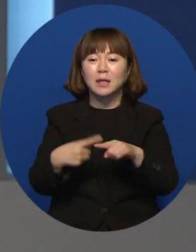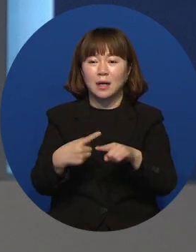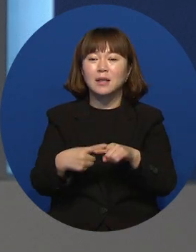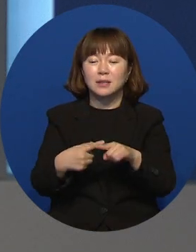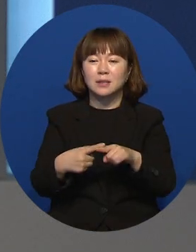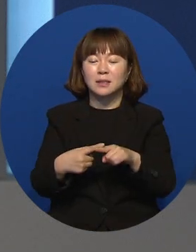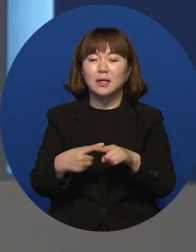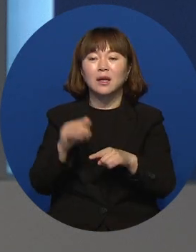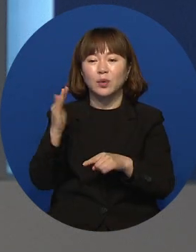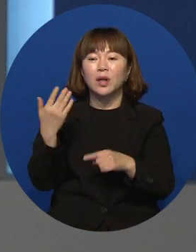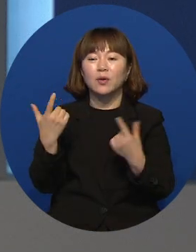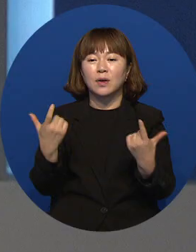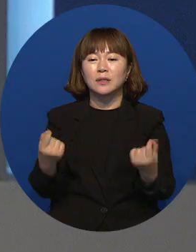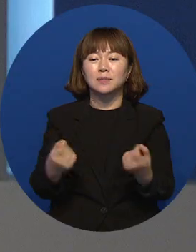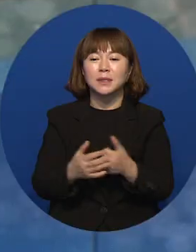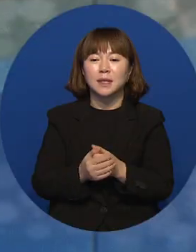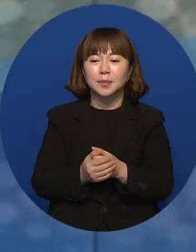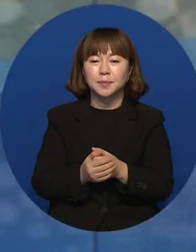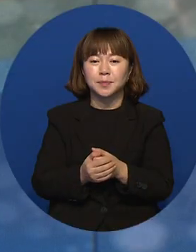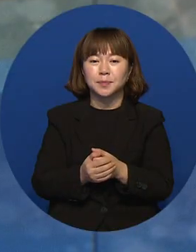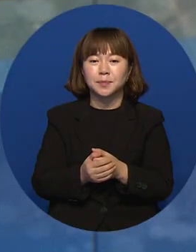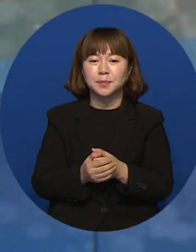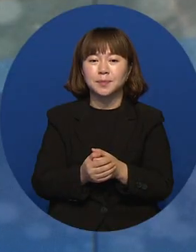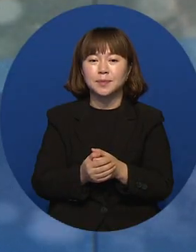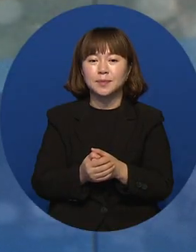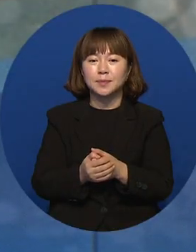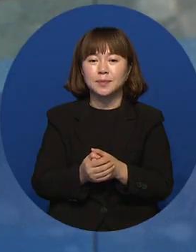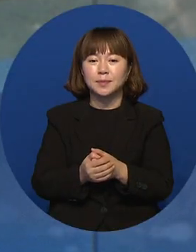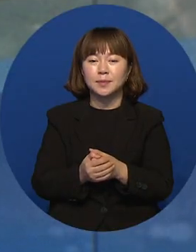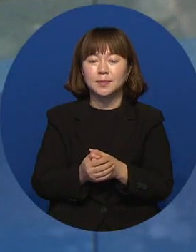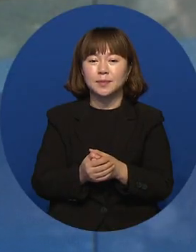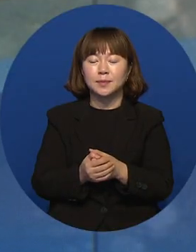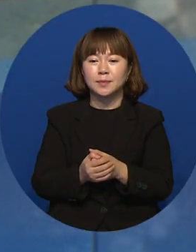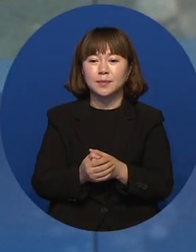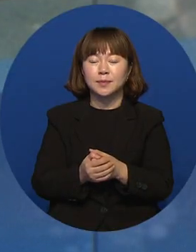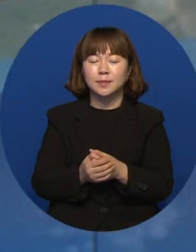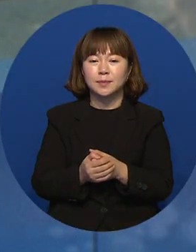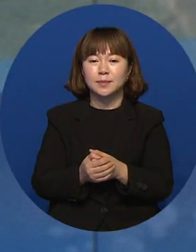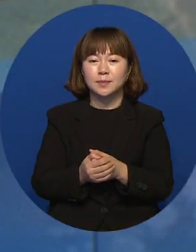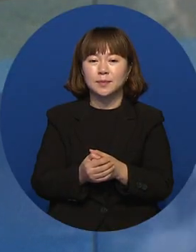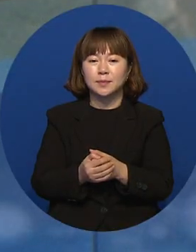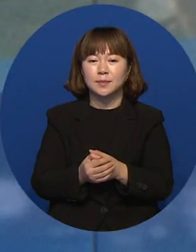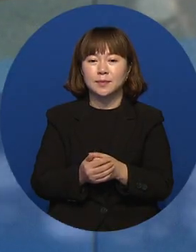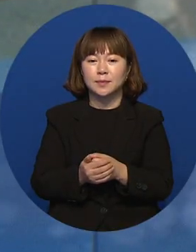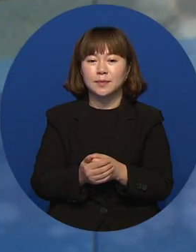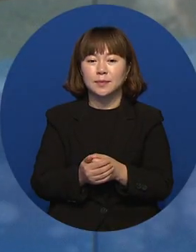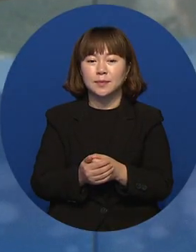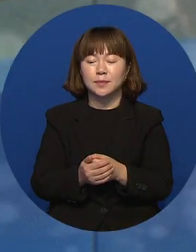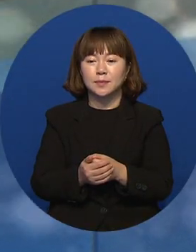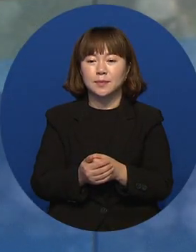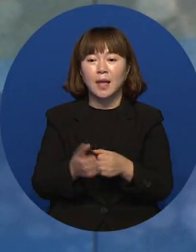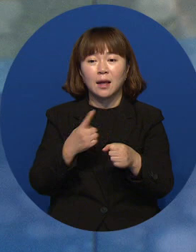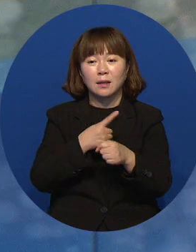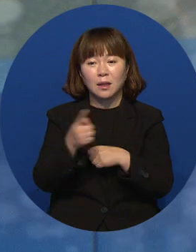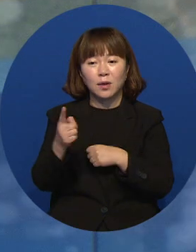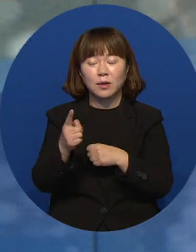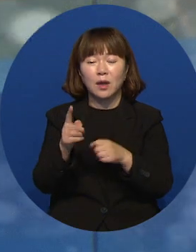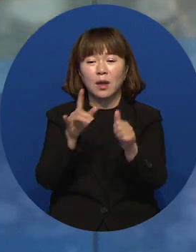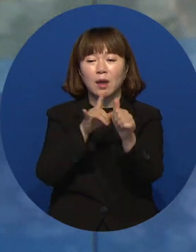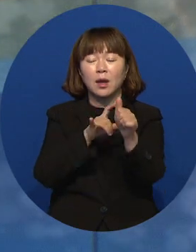참 궁금증이 또 그러면 지금 말씀하셨지만 내년에도 그 그러나 가 안 잡히면